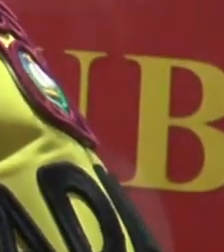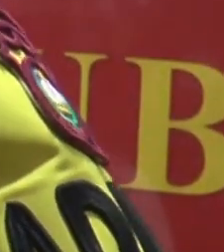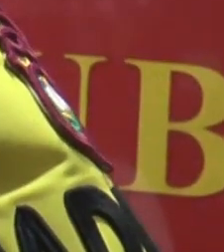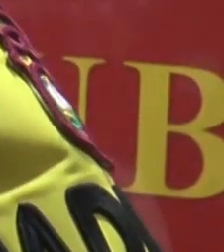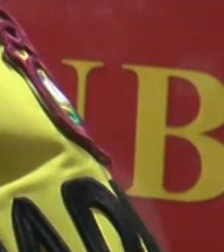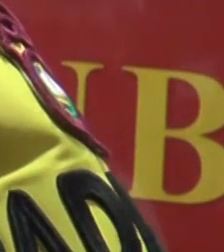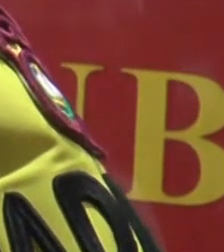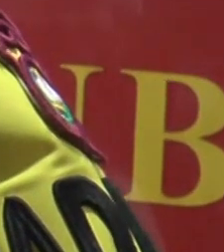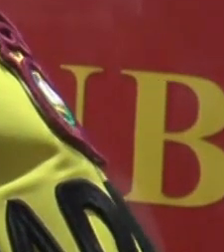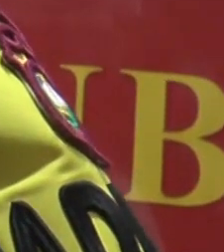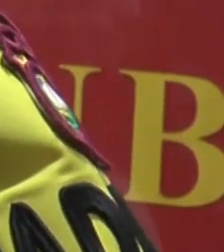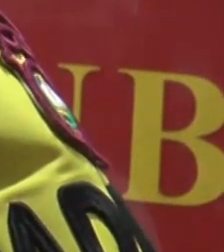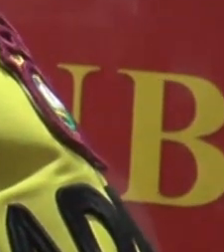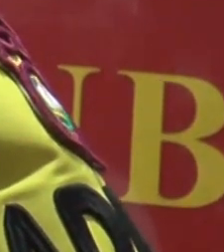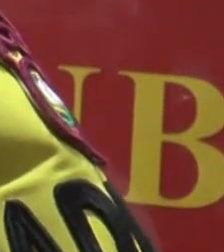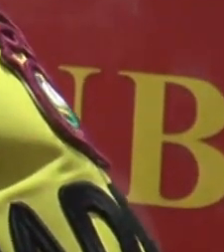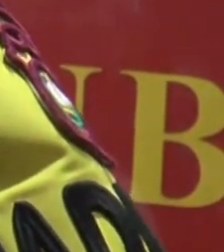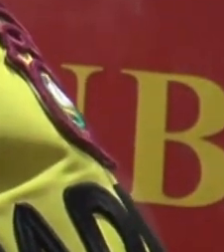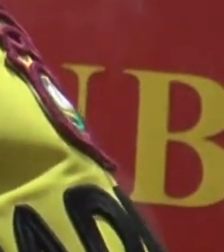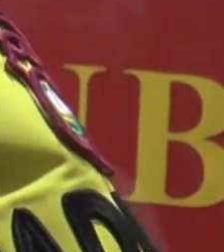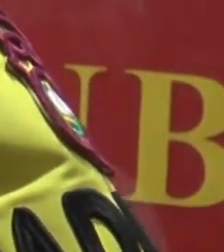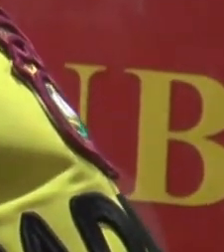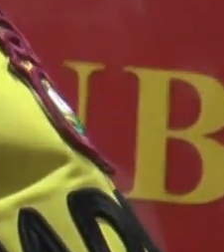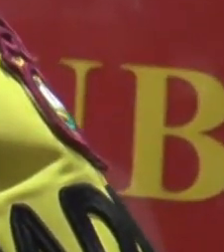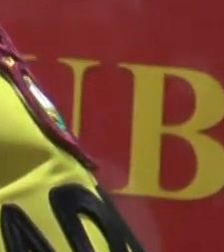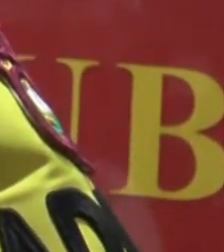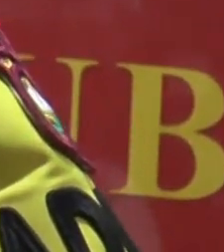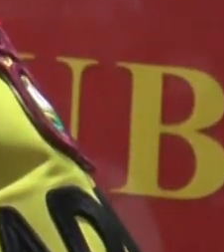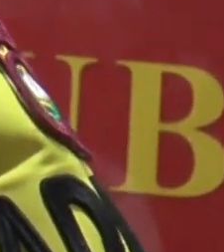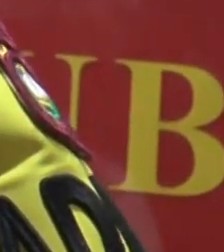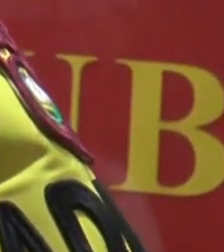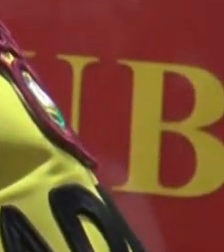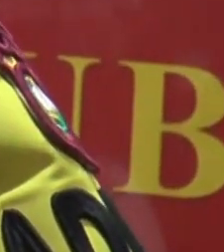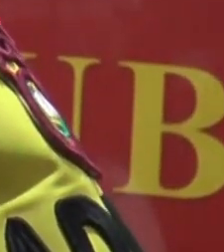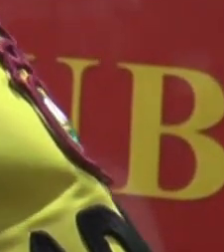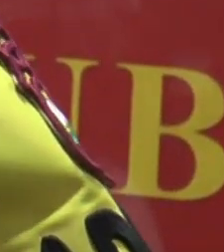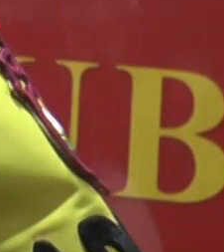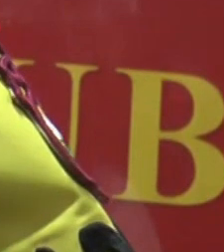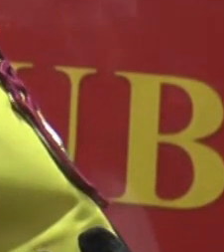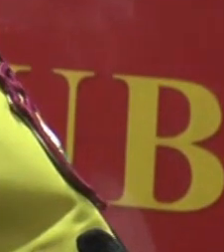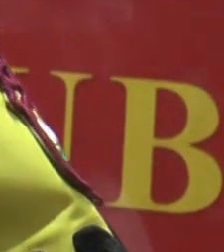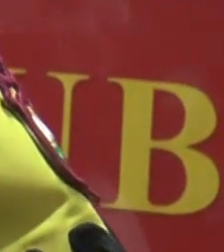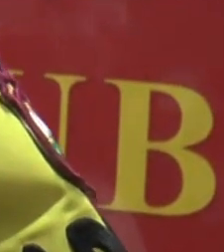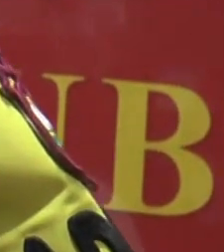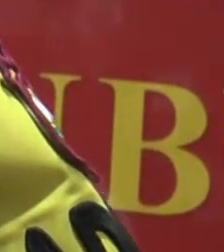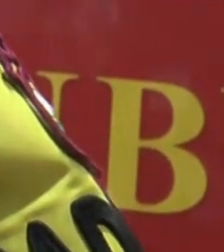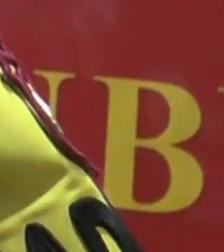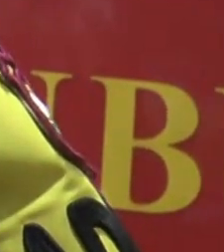sekitarnya, memang kami mencurigai ada yang diduga satu orang yang melakukan pembakaran